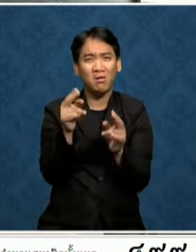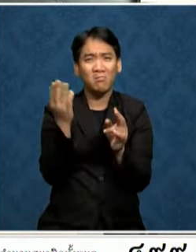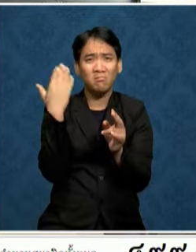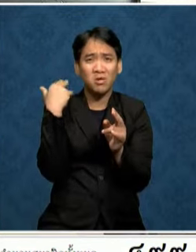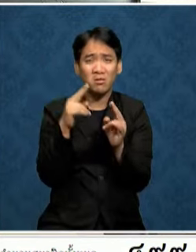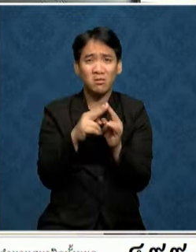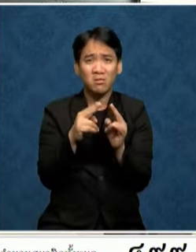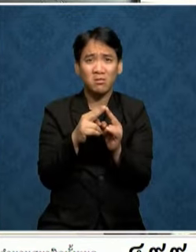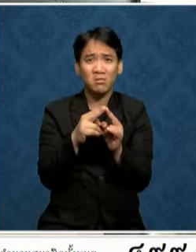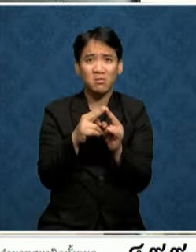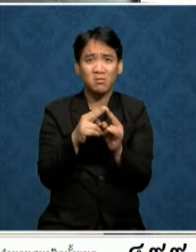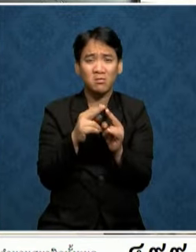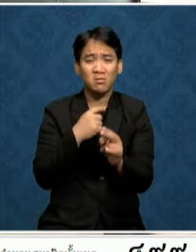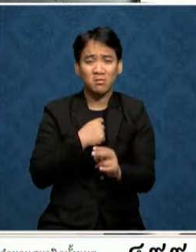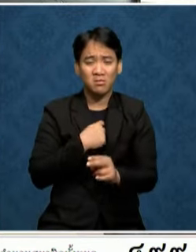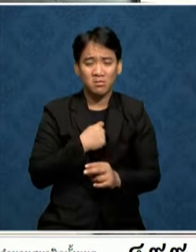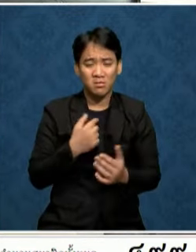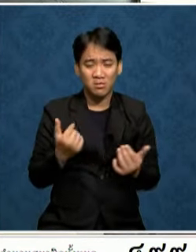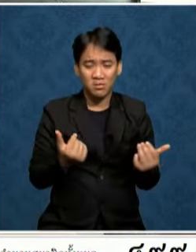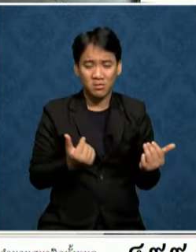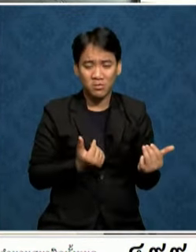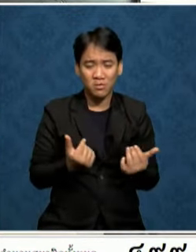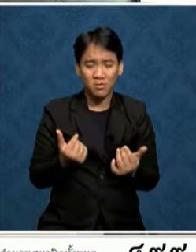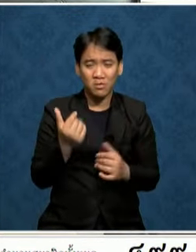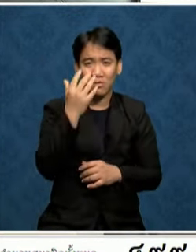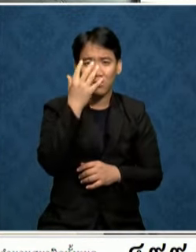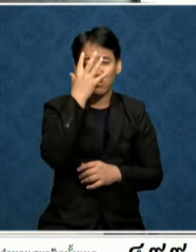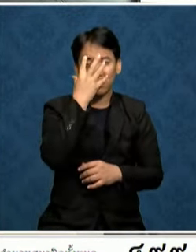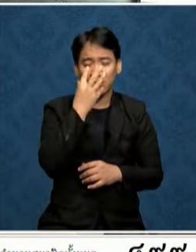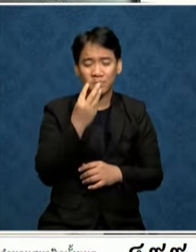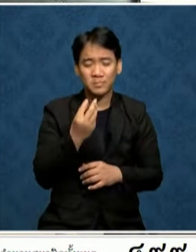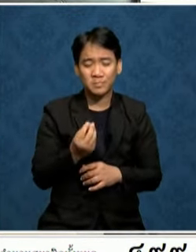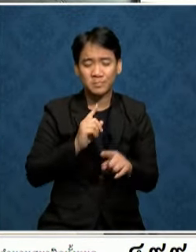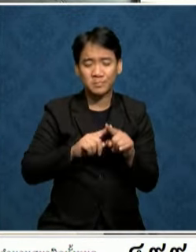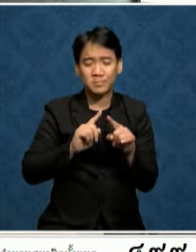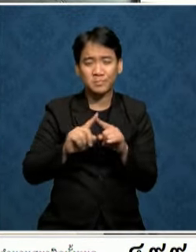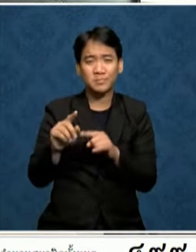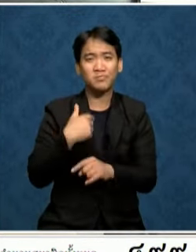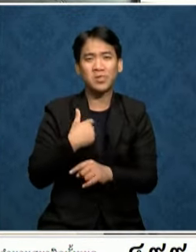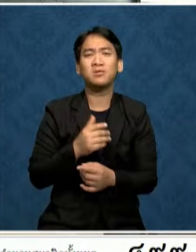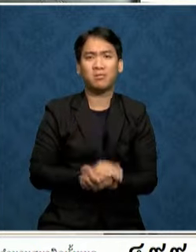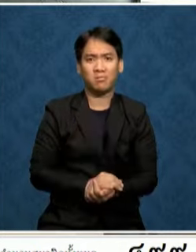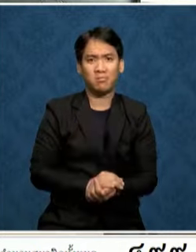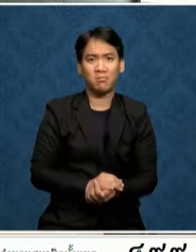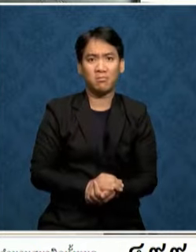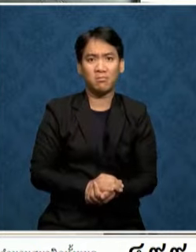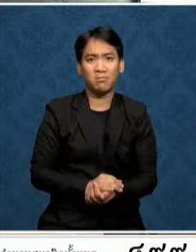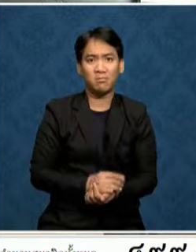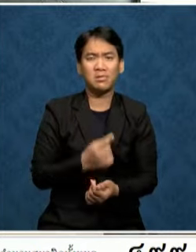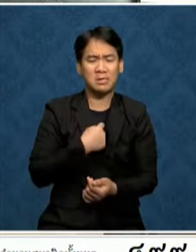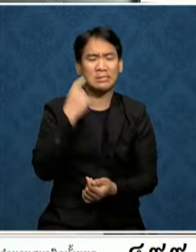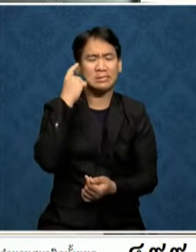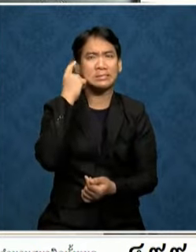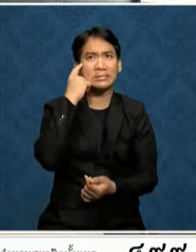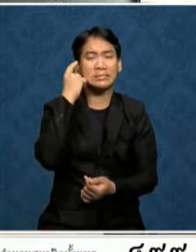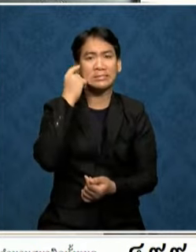ท่านธนากรพูดเมื่อสักครู่นี้นี่นะผมถึงผมถึงได้อดที่จะออกมา